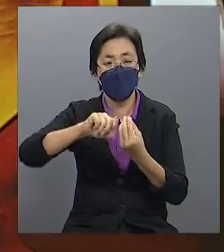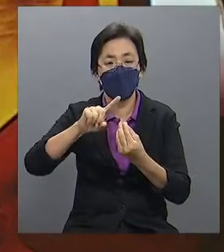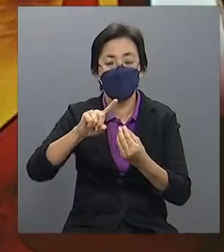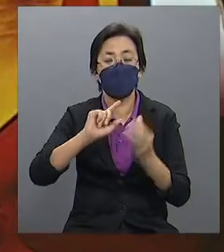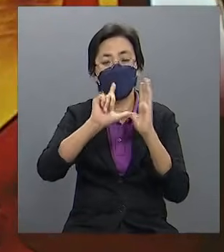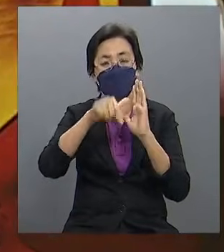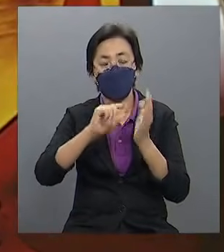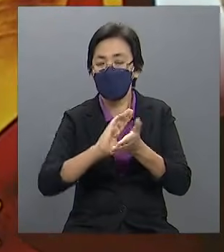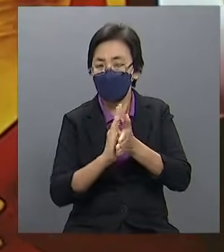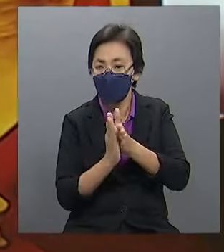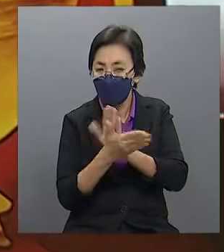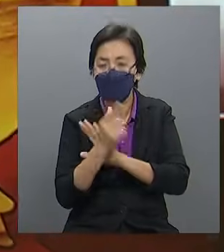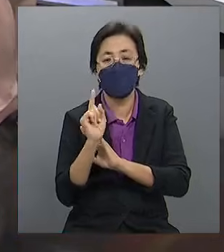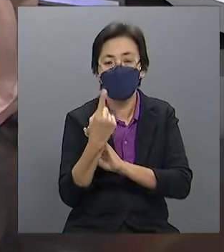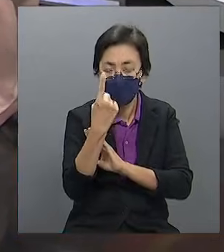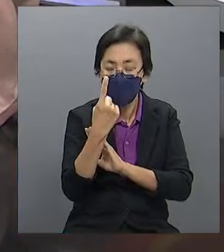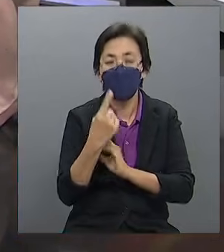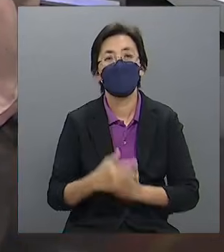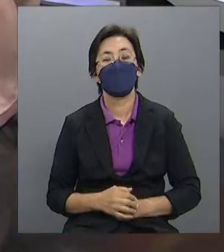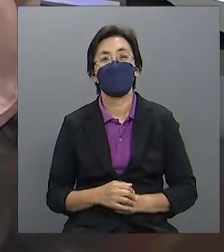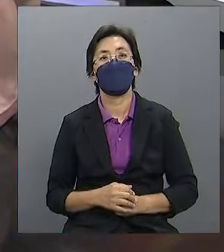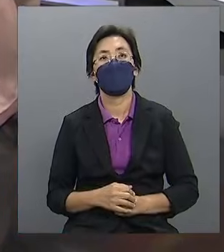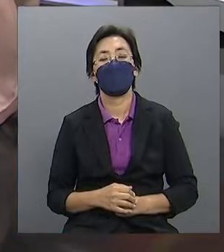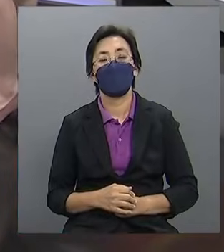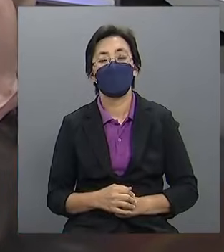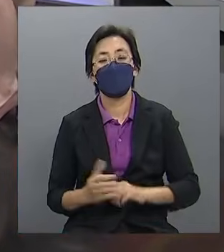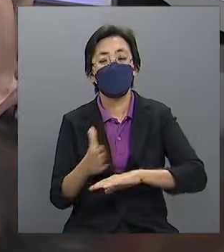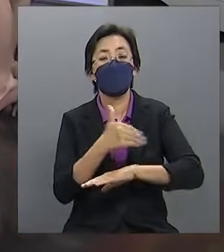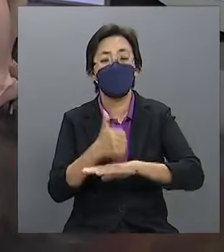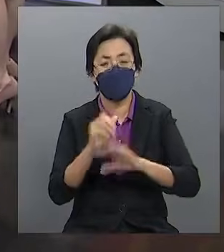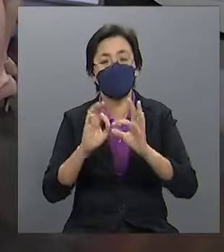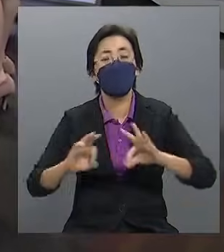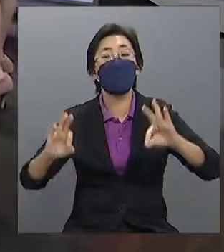จะสายเกินไปค่ะ ค่ะซึ่งปัจจัยทางการเมืองก็คือสำคัญเหมือนกันนะคะ ถูกต้องค่ะ ขอบคุณค่ะ